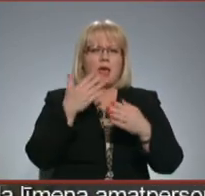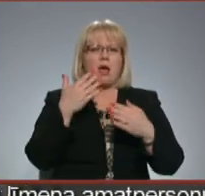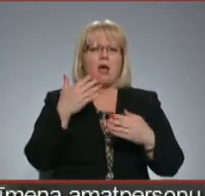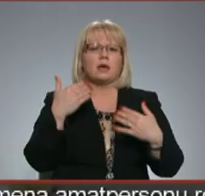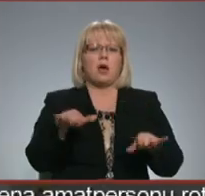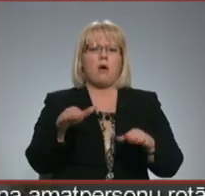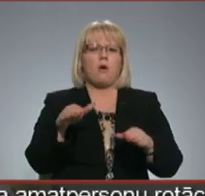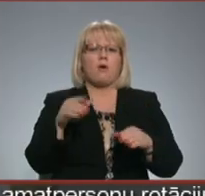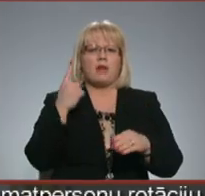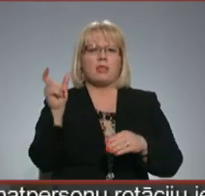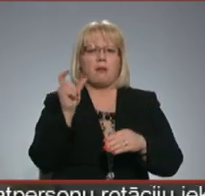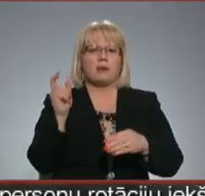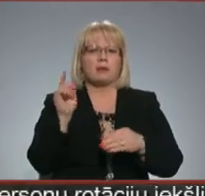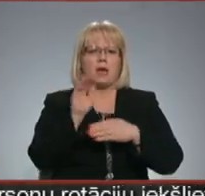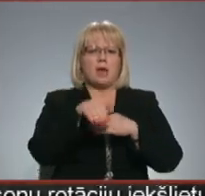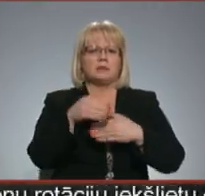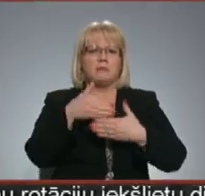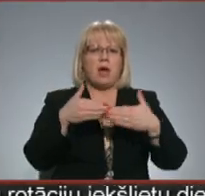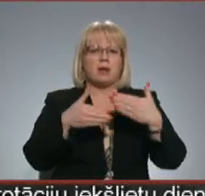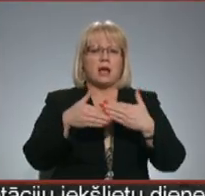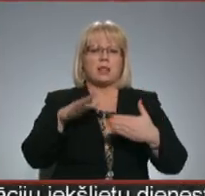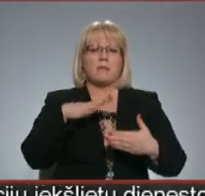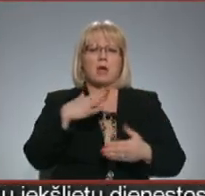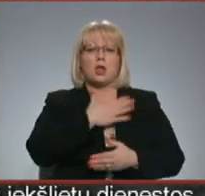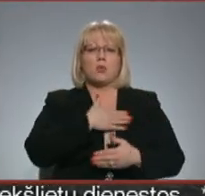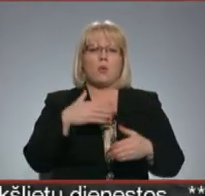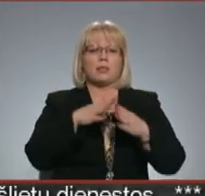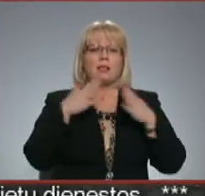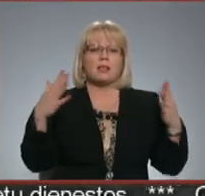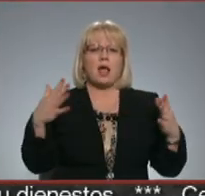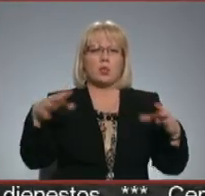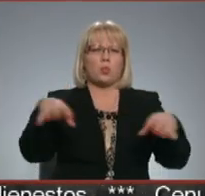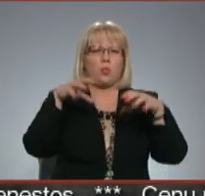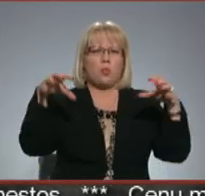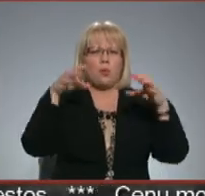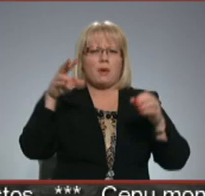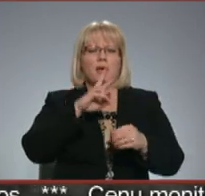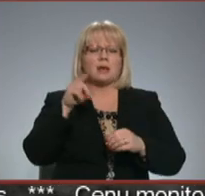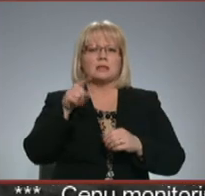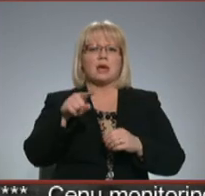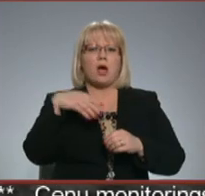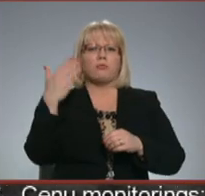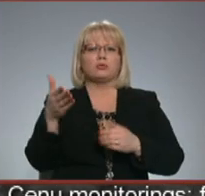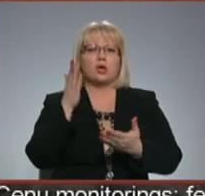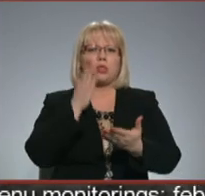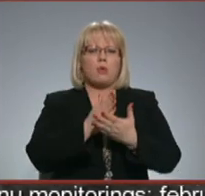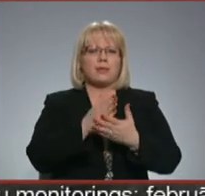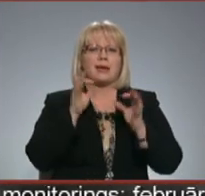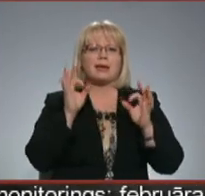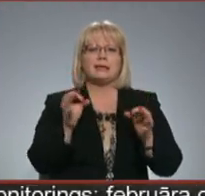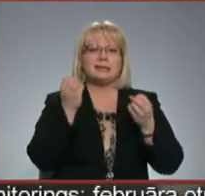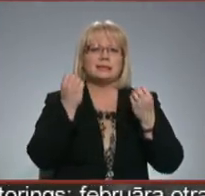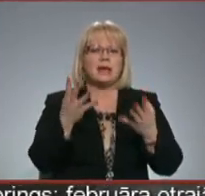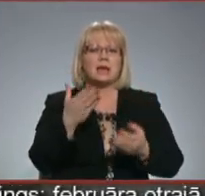vienā brīdī aiz barikādēm vēl bija ļoti liela dūmi. Kas tajā pusē notika, īsti